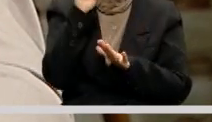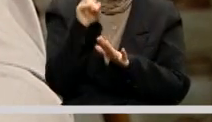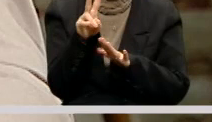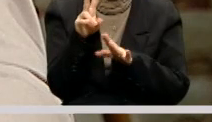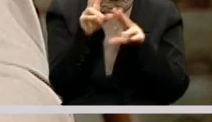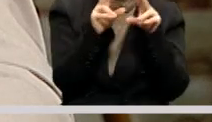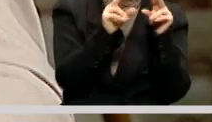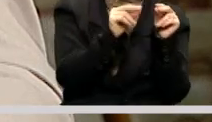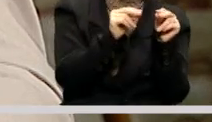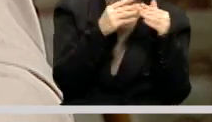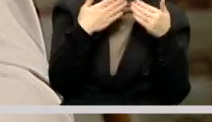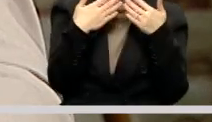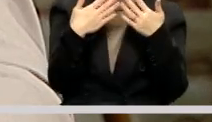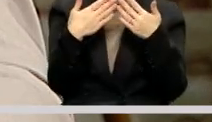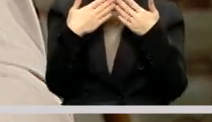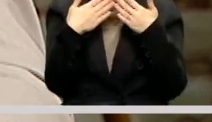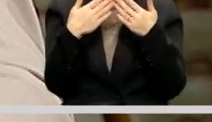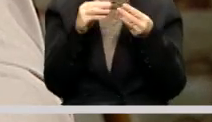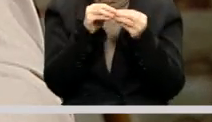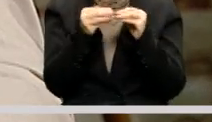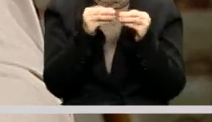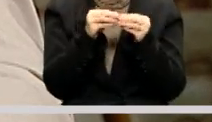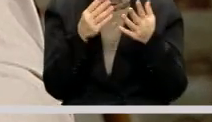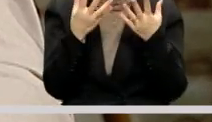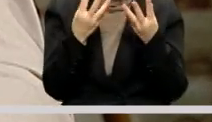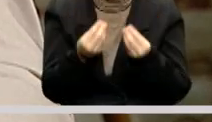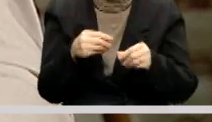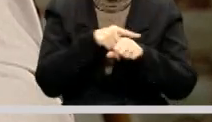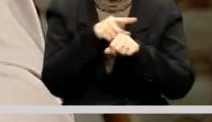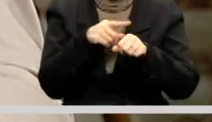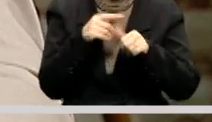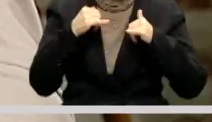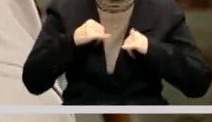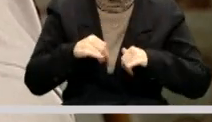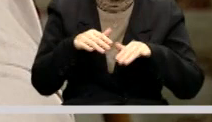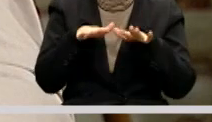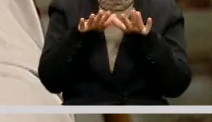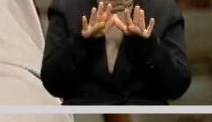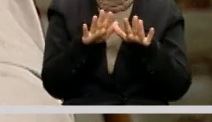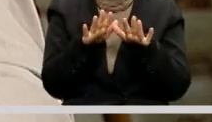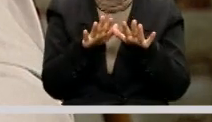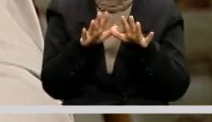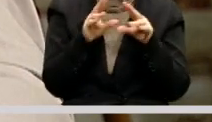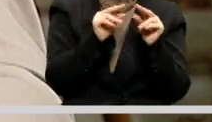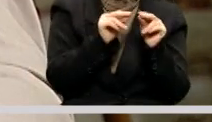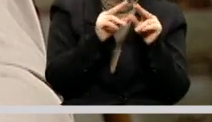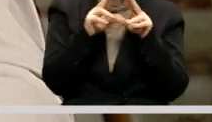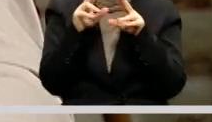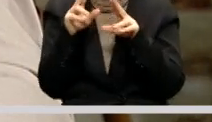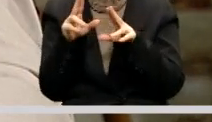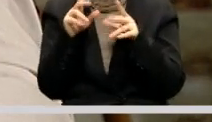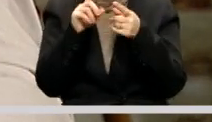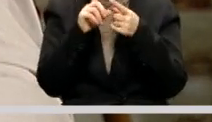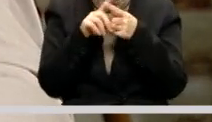artmış uykululuk yapar, dinlenmemiş bir uykuyla uyanır kişi, horlama olduğundan bahseder, uykuda nefes